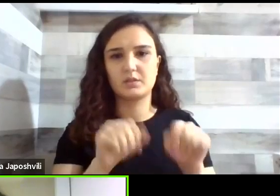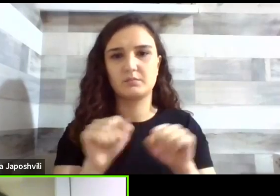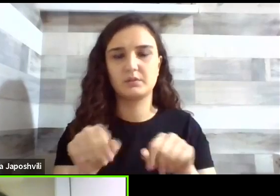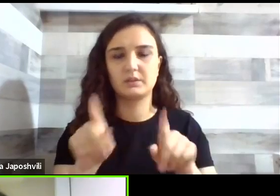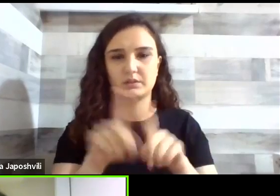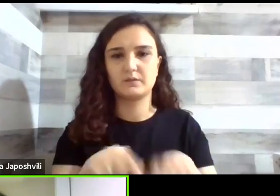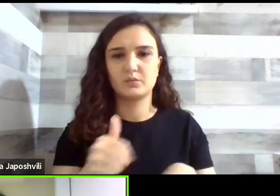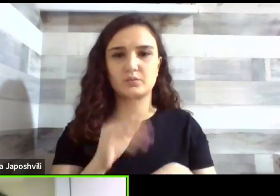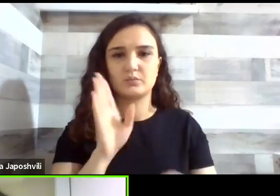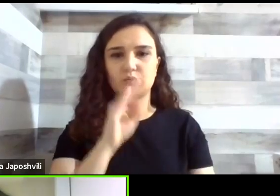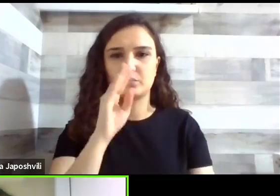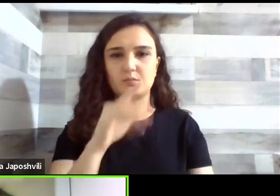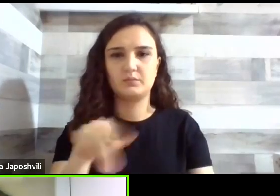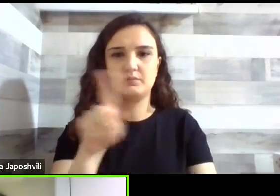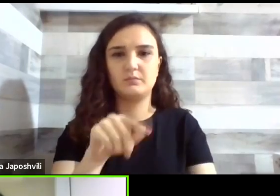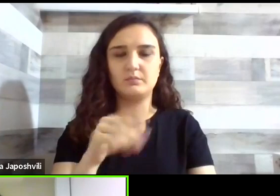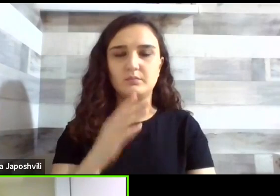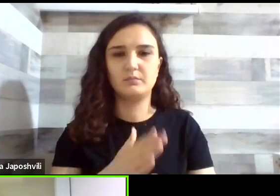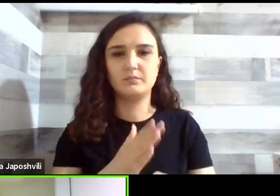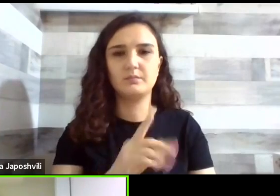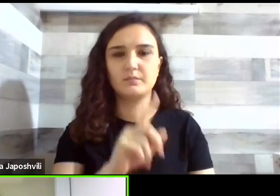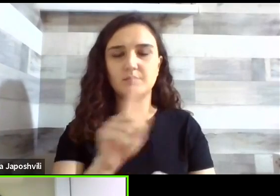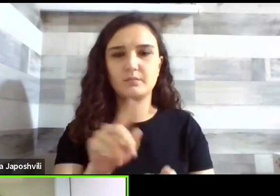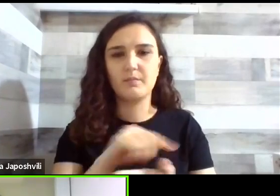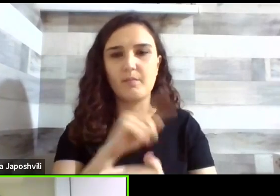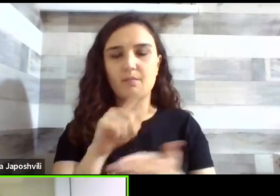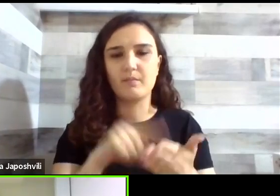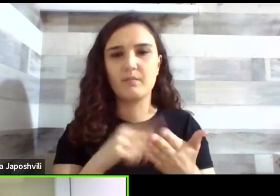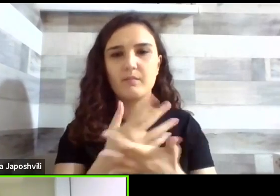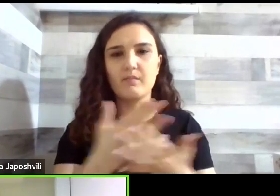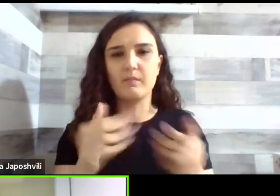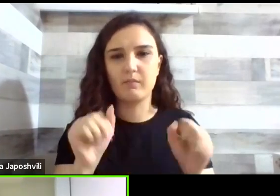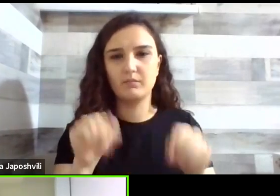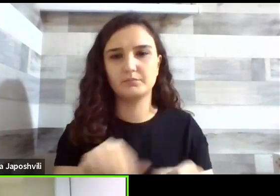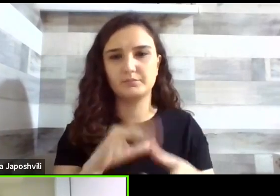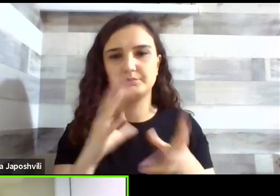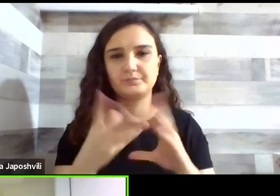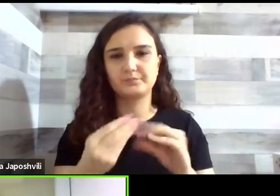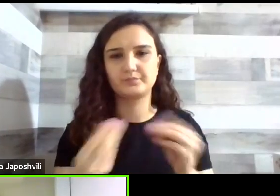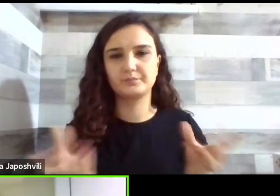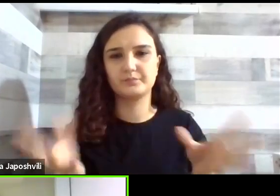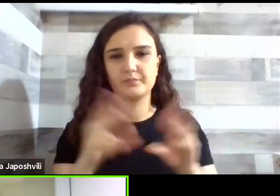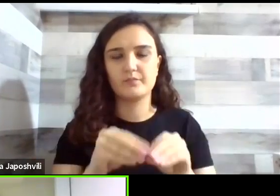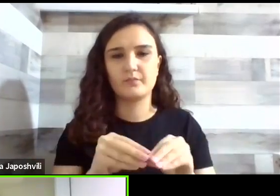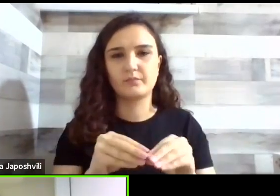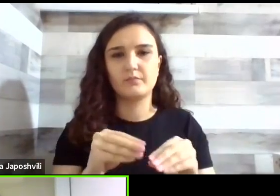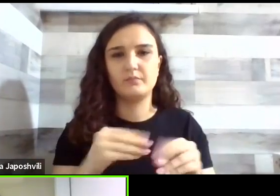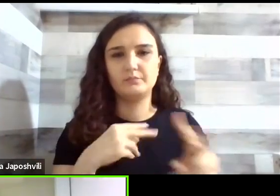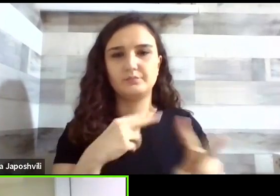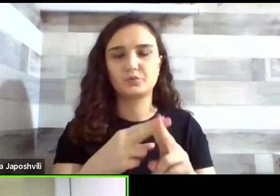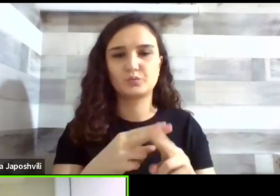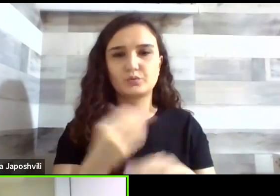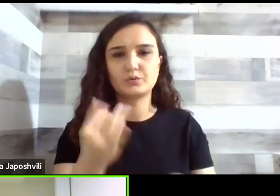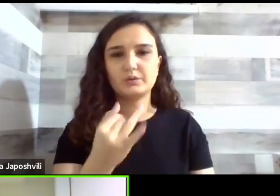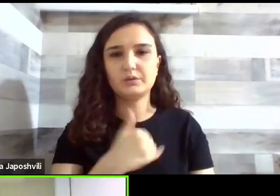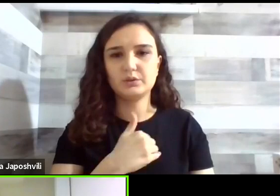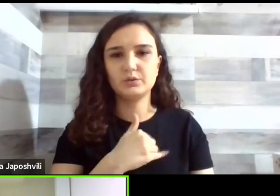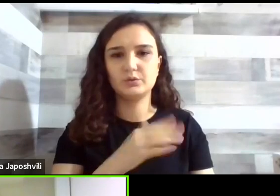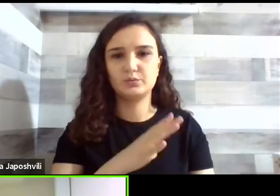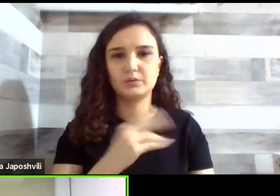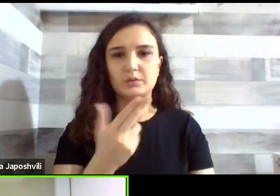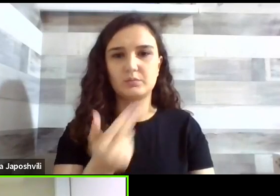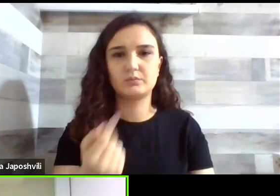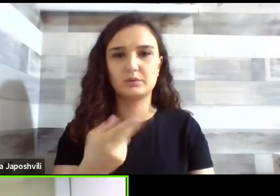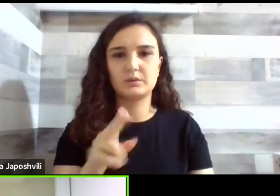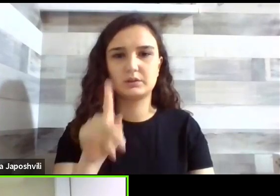როგორც ჩობლებთან, ხო, იმიტომ რომ არის რაღაცა საკითხები, რომელიც შეიძლება საერთო ინტერესს წარმოადგენდეს ჩობლთა ჯგუფის, რა თქმა უნდა,